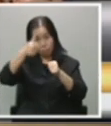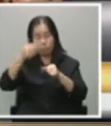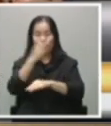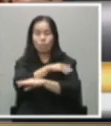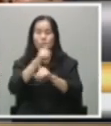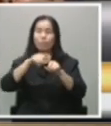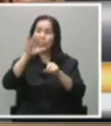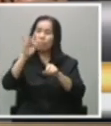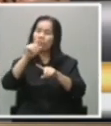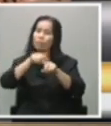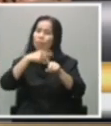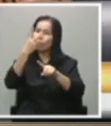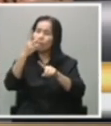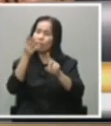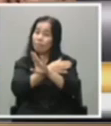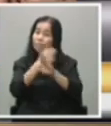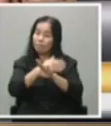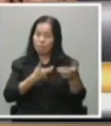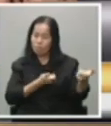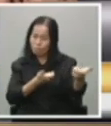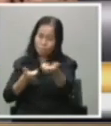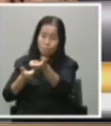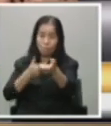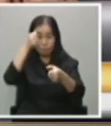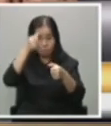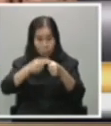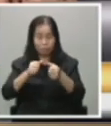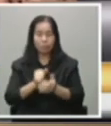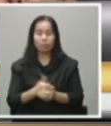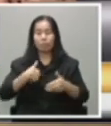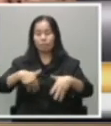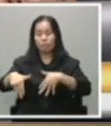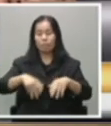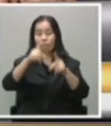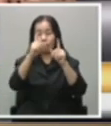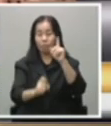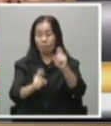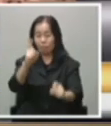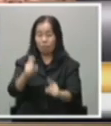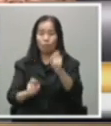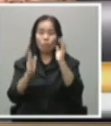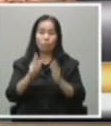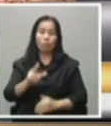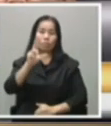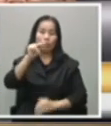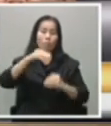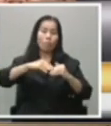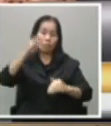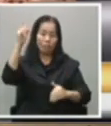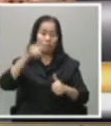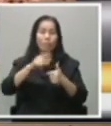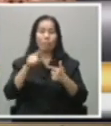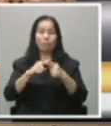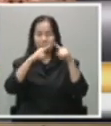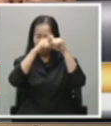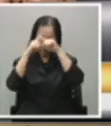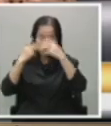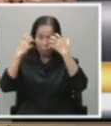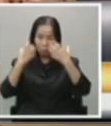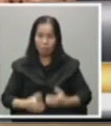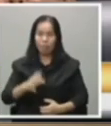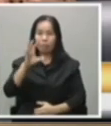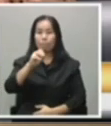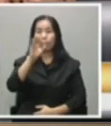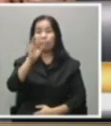8กุมภาพันธ์ที่ผ่านมามีประชาชนเสียชีวิตกว่า30บาดเจ็บ58